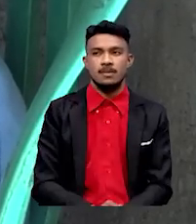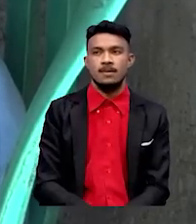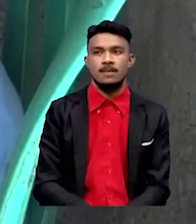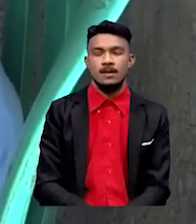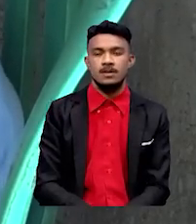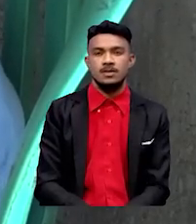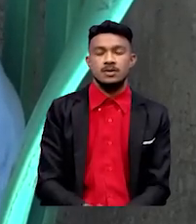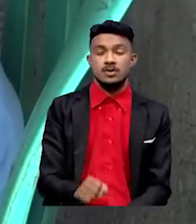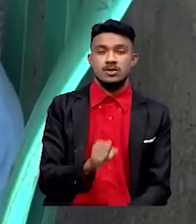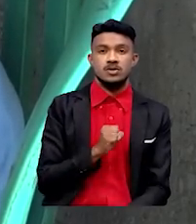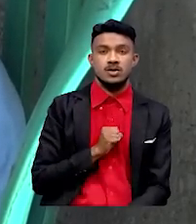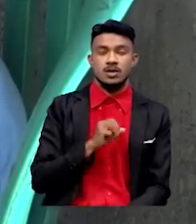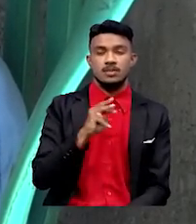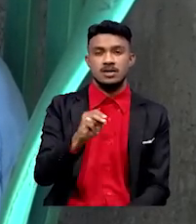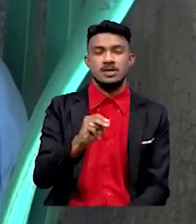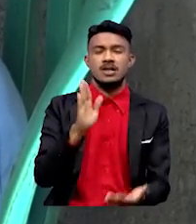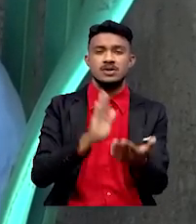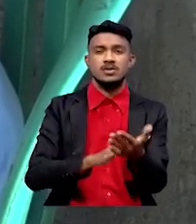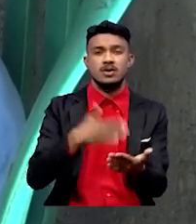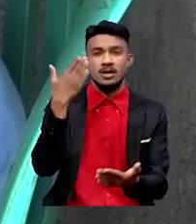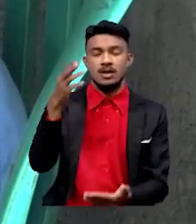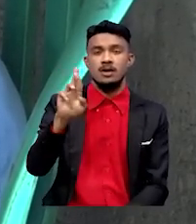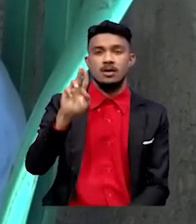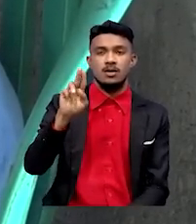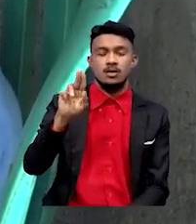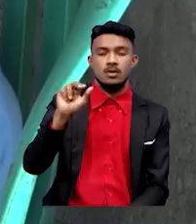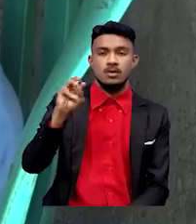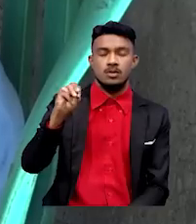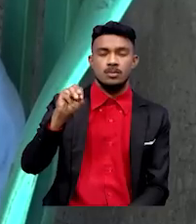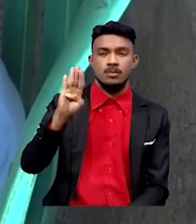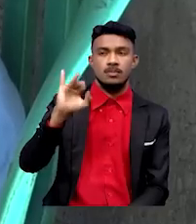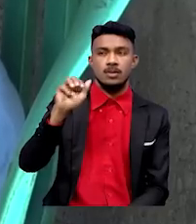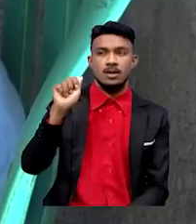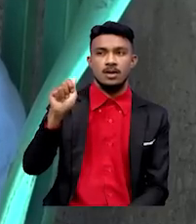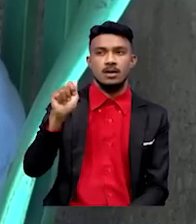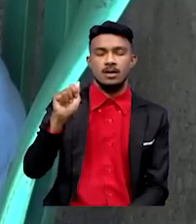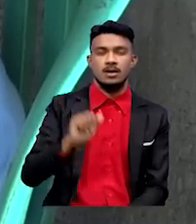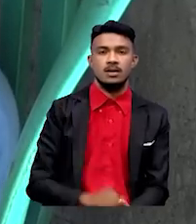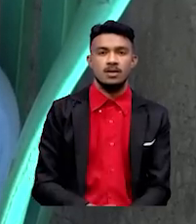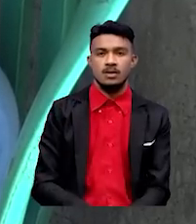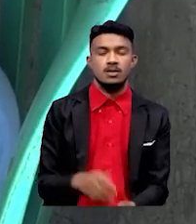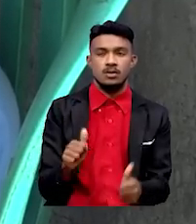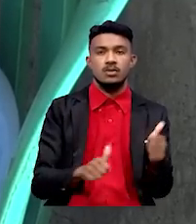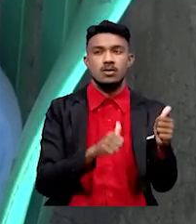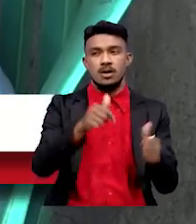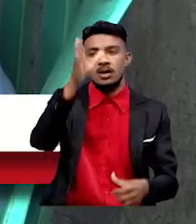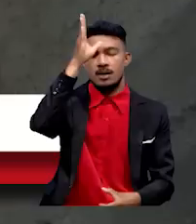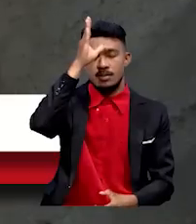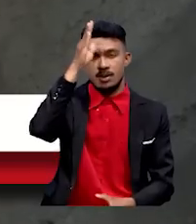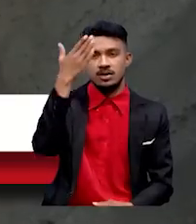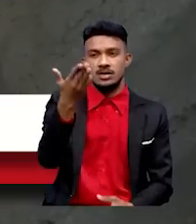Sebenas. Agora escola ne. Rumbia, doutor, tamo cultura pa no família